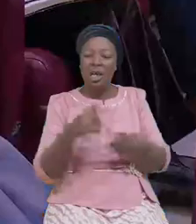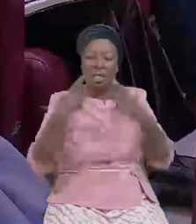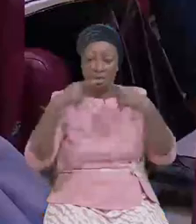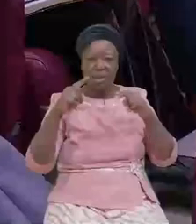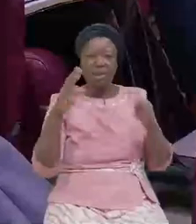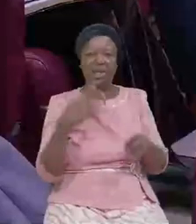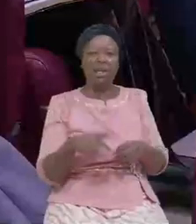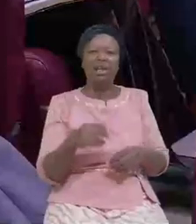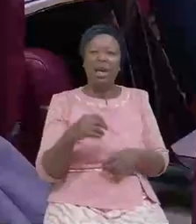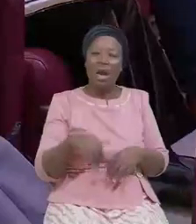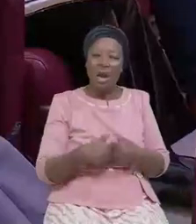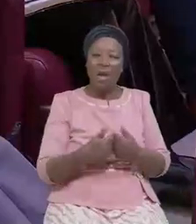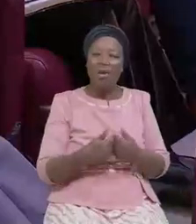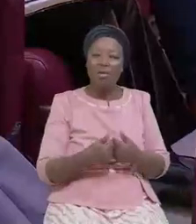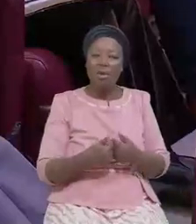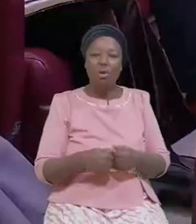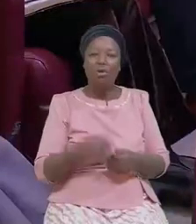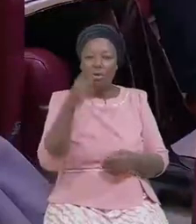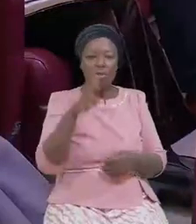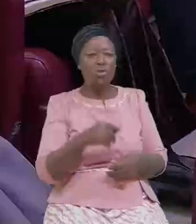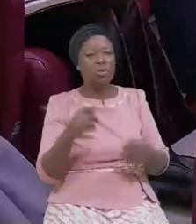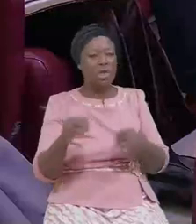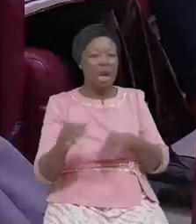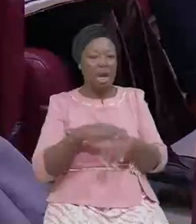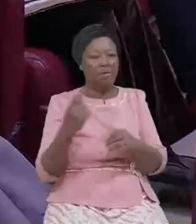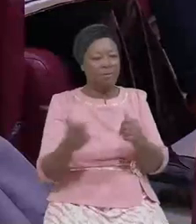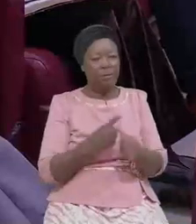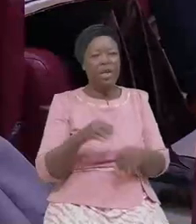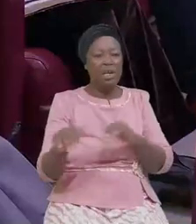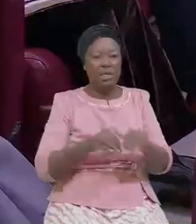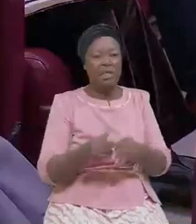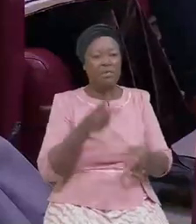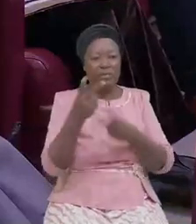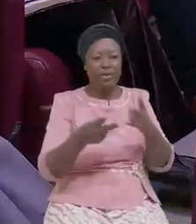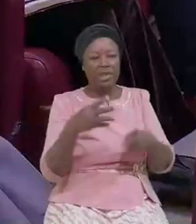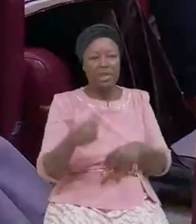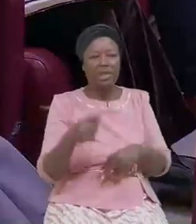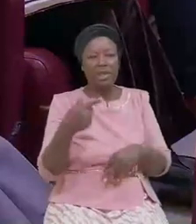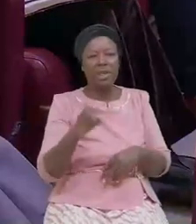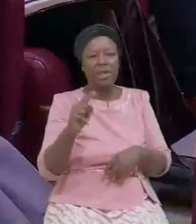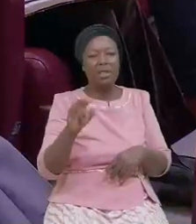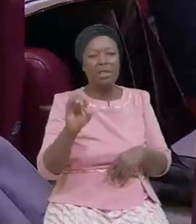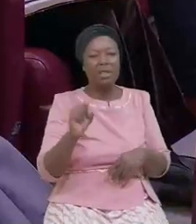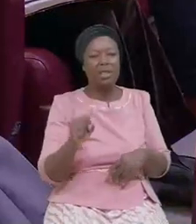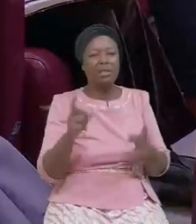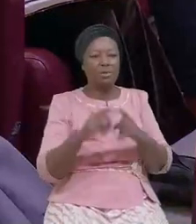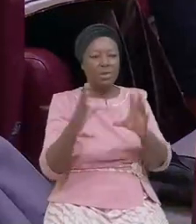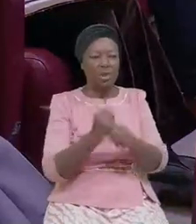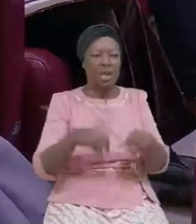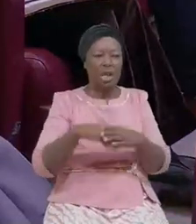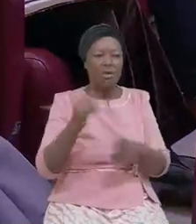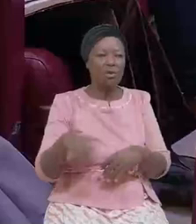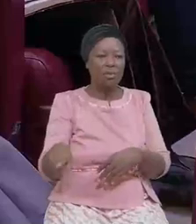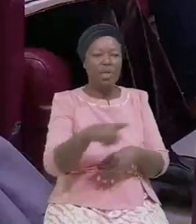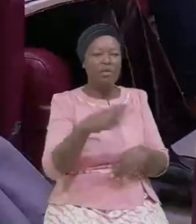comment Dieu a visité les païens d'abord pour les faire sortir et ressusciter